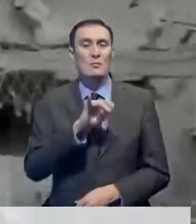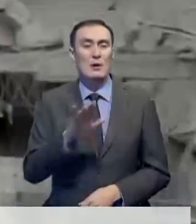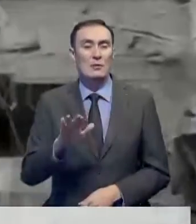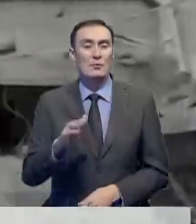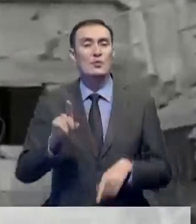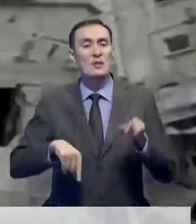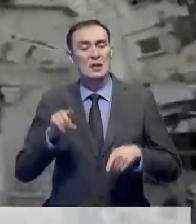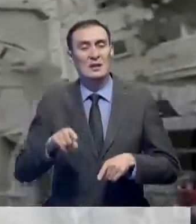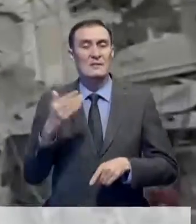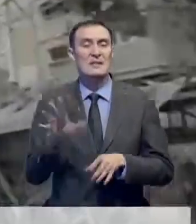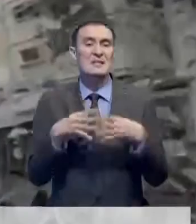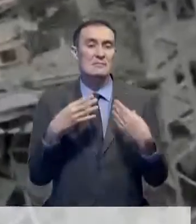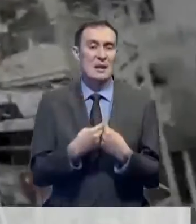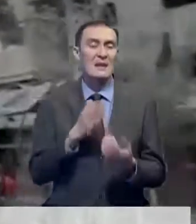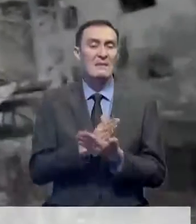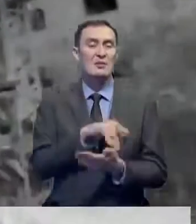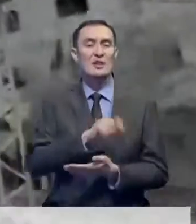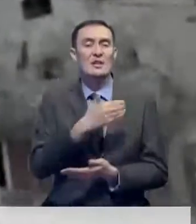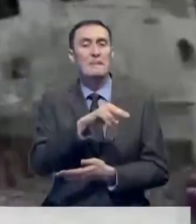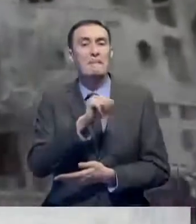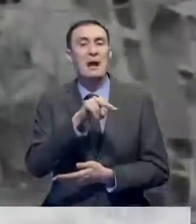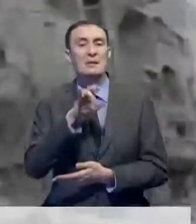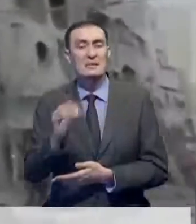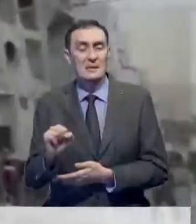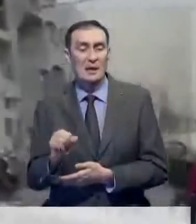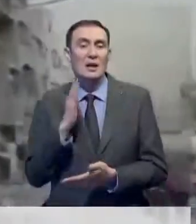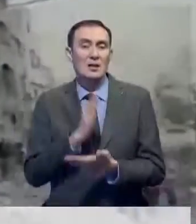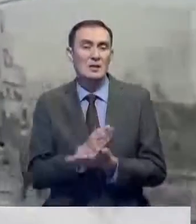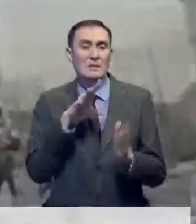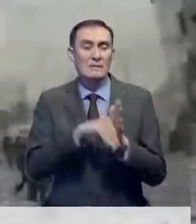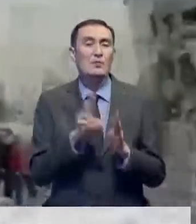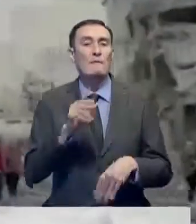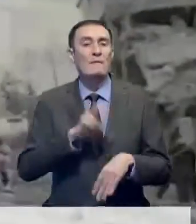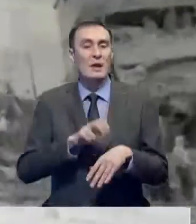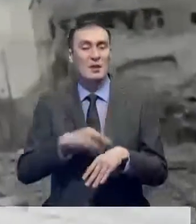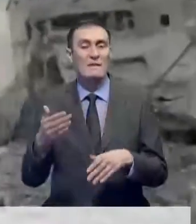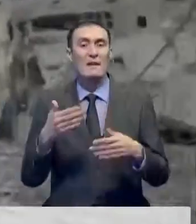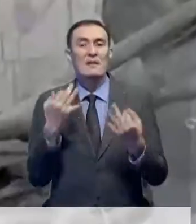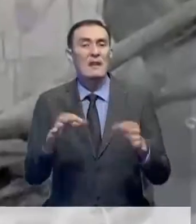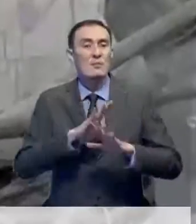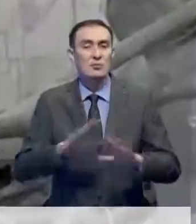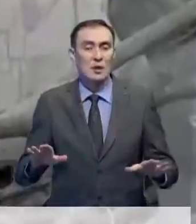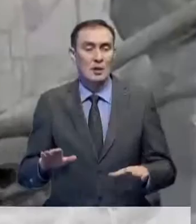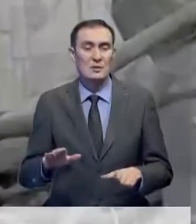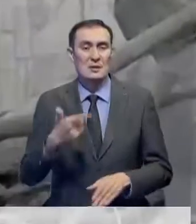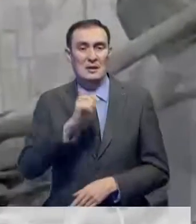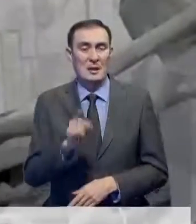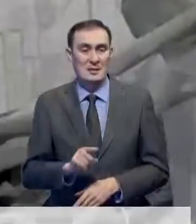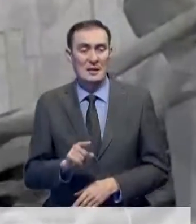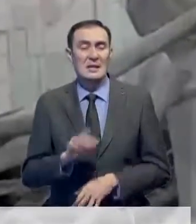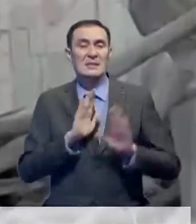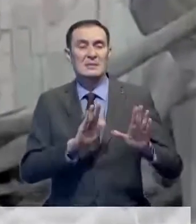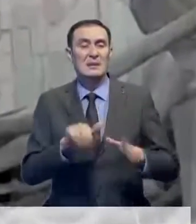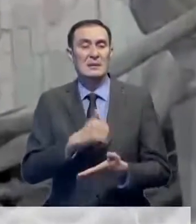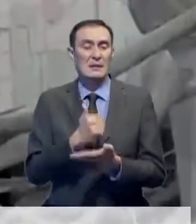у некоторых члены семьи являются гражданами Палестины. Есть среди них и медики, а их не выпускают с территории.